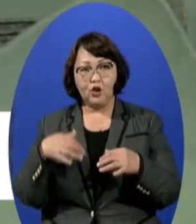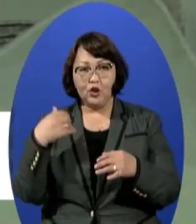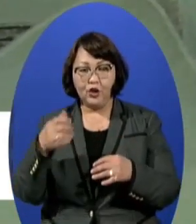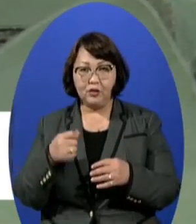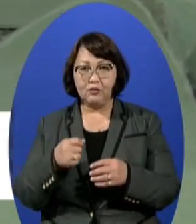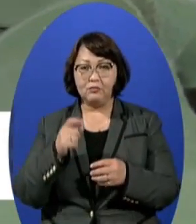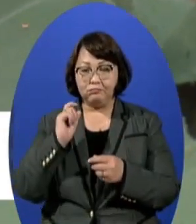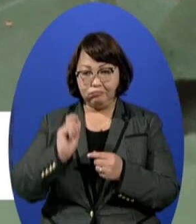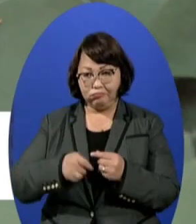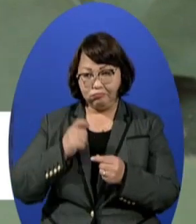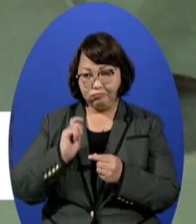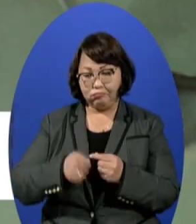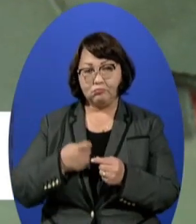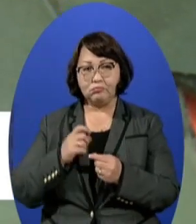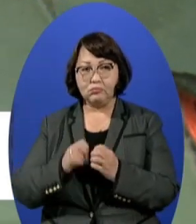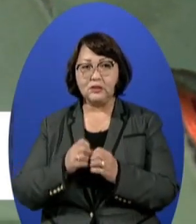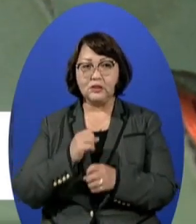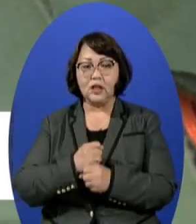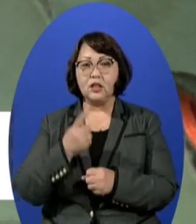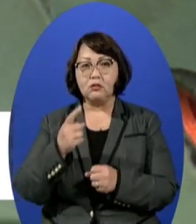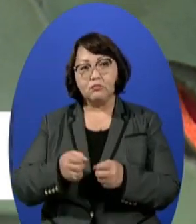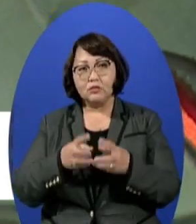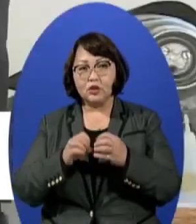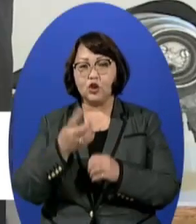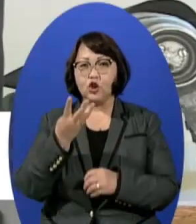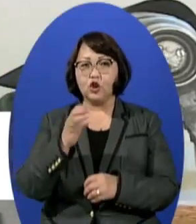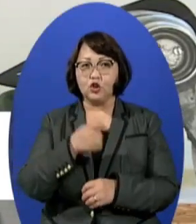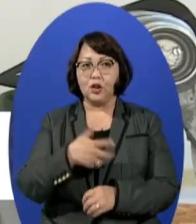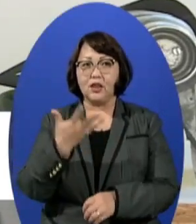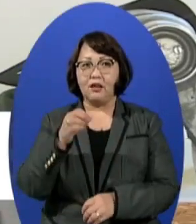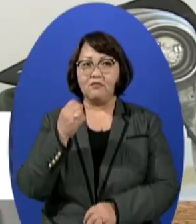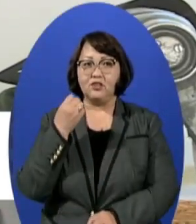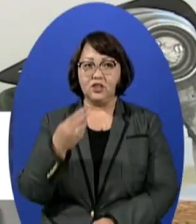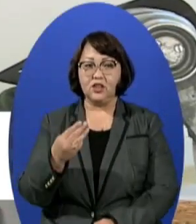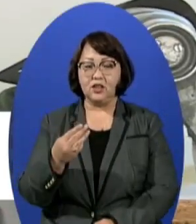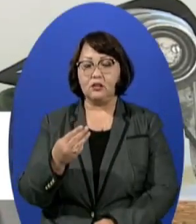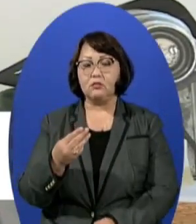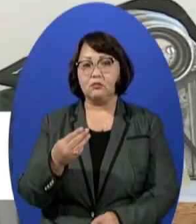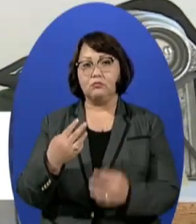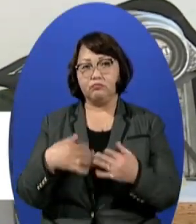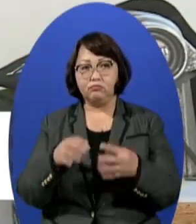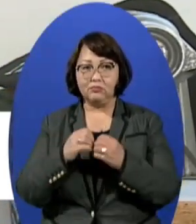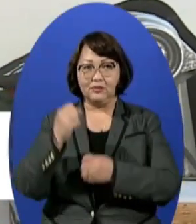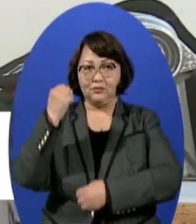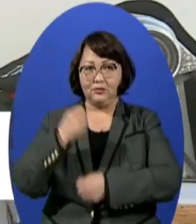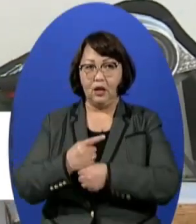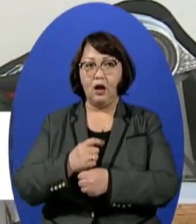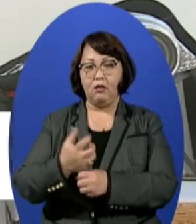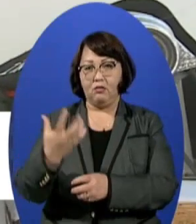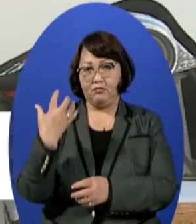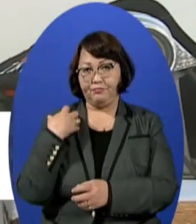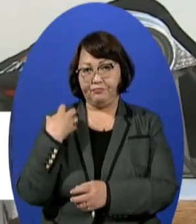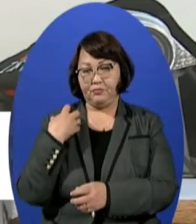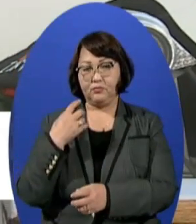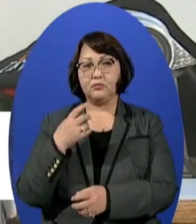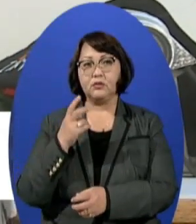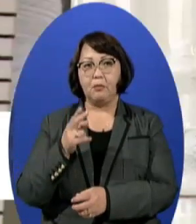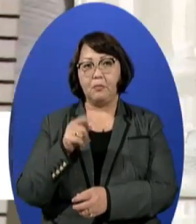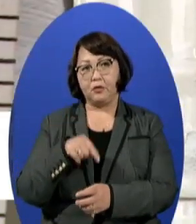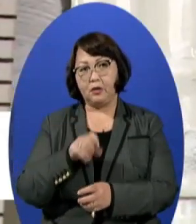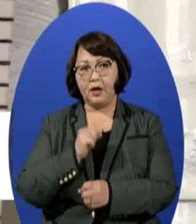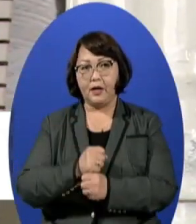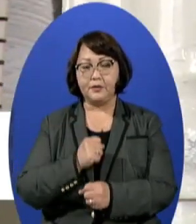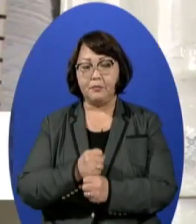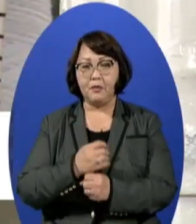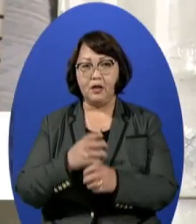давхар гүйцэтгэнэ. Нэг бүтээгдэхүүнийг 40-50 ширхгээс илүүгүй үйлдвэрлэдэг ойлын газрын захиалгыг мөн хариуцаж ажилтдаг юм аа.